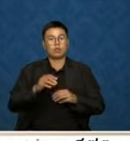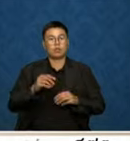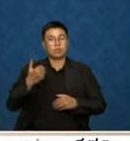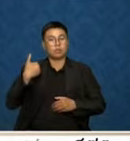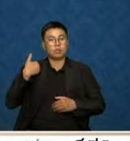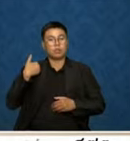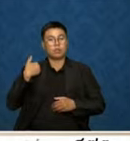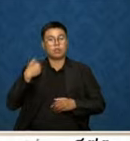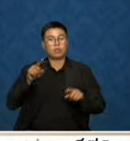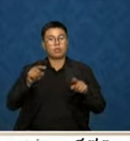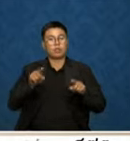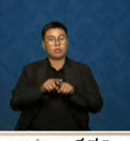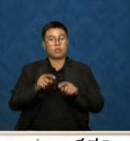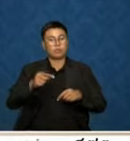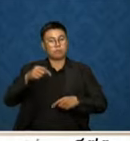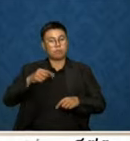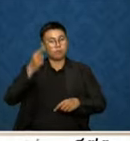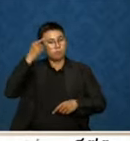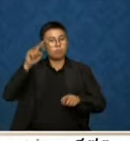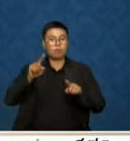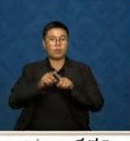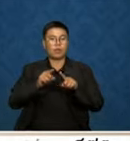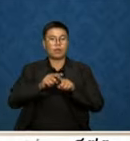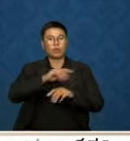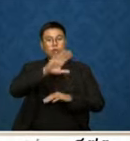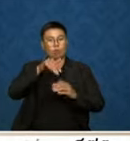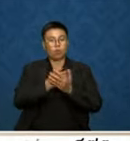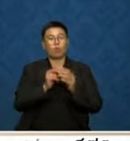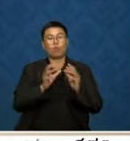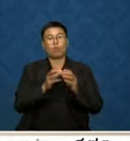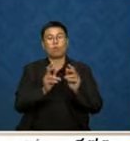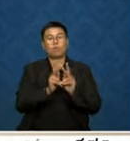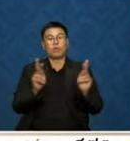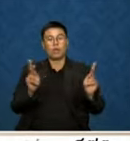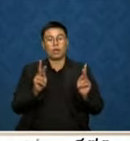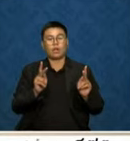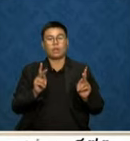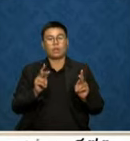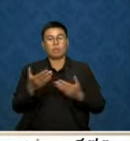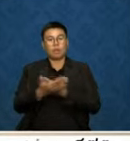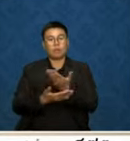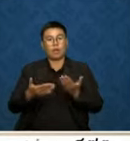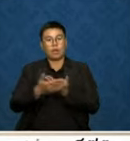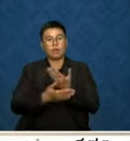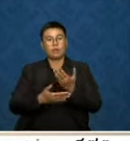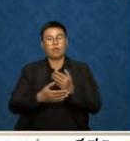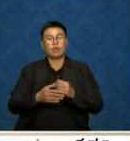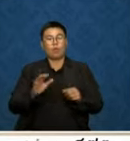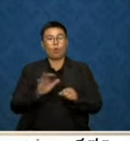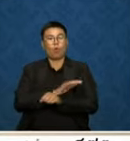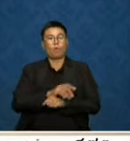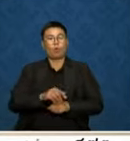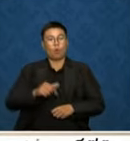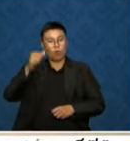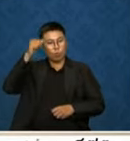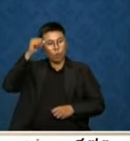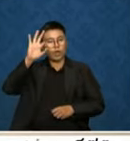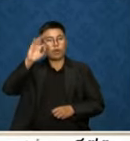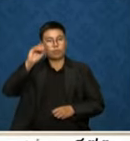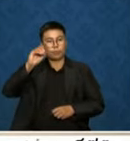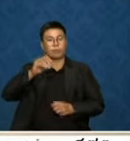ย่างอื่นเนี่ยก็ถือว่าที่ประชุมเห็นชอบให้คณะกรรมการพิจารณาให้แล้วเสร็จภายใน90วันนะ